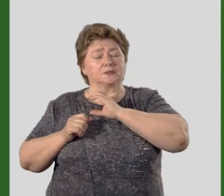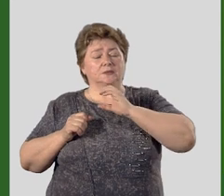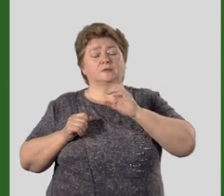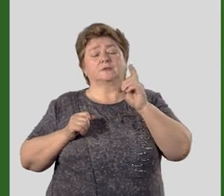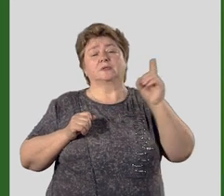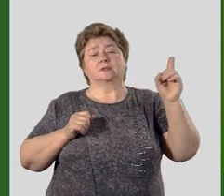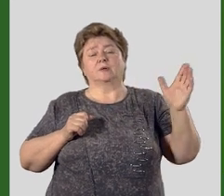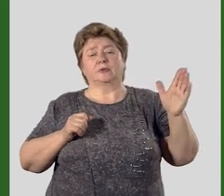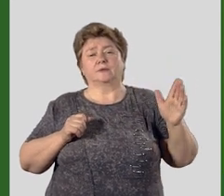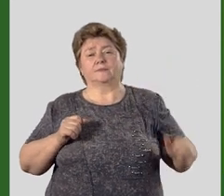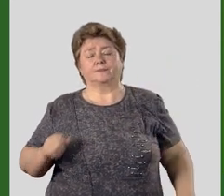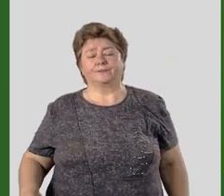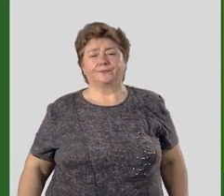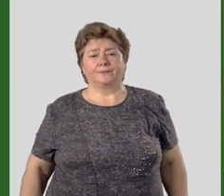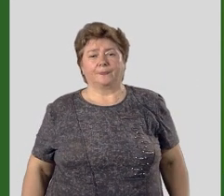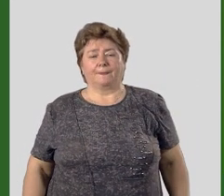север-северо-запад.